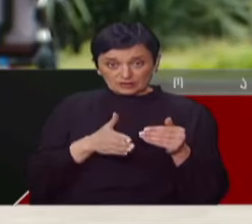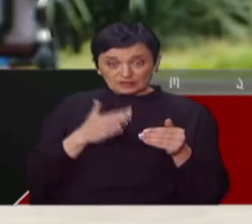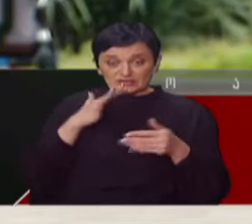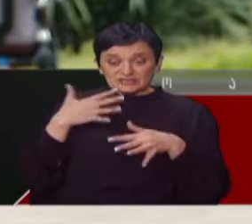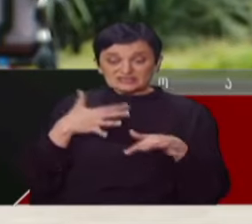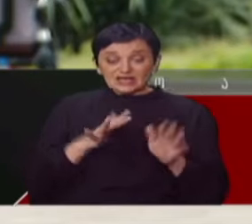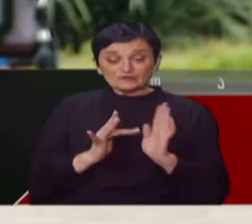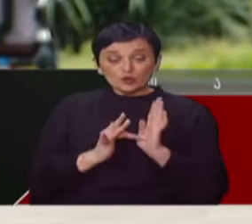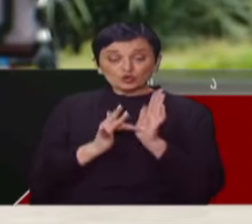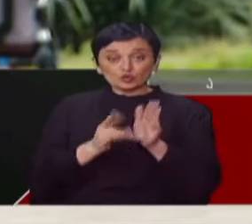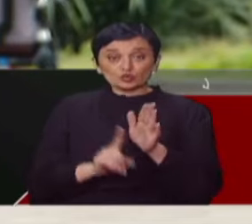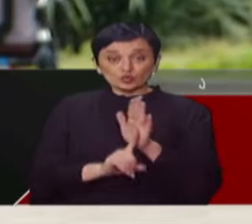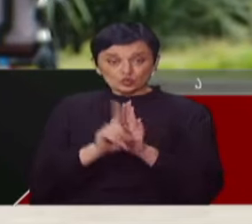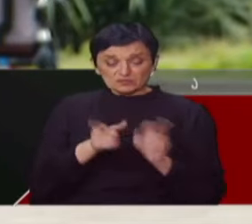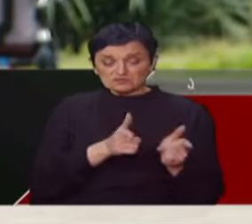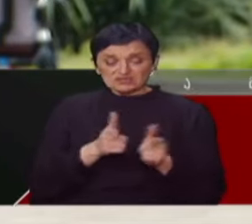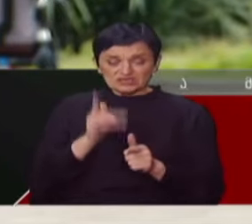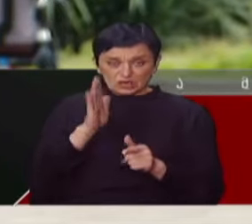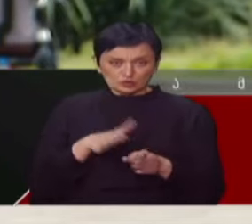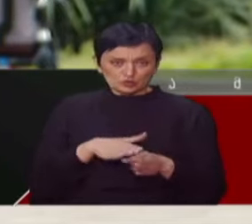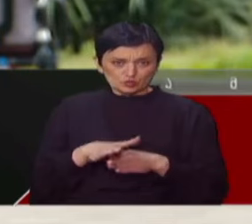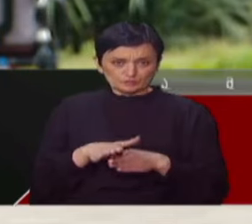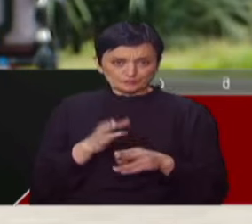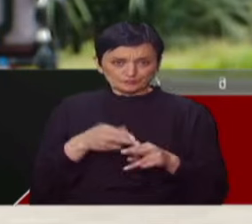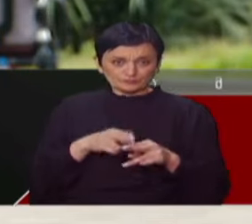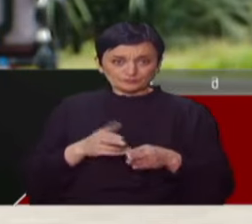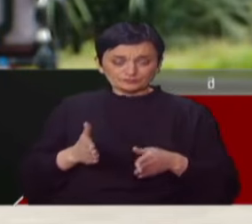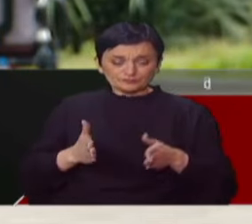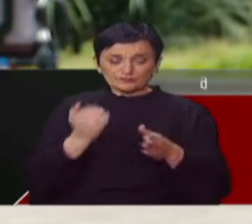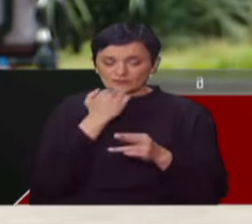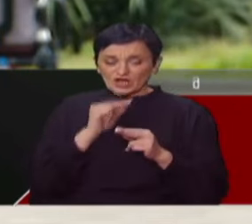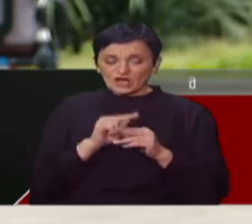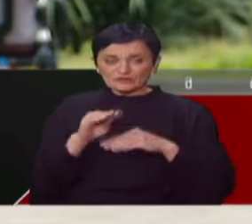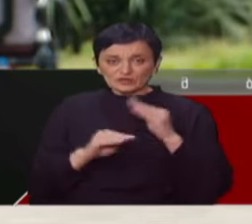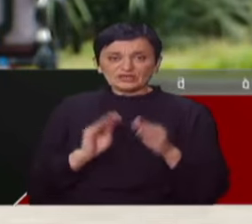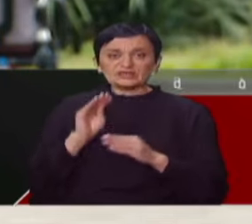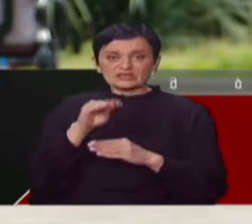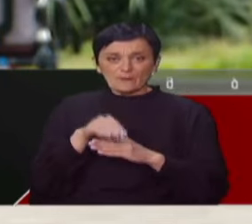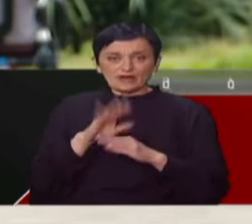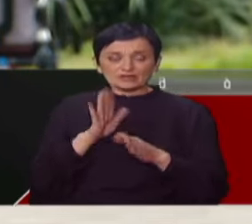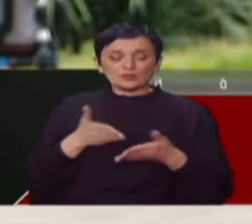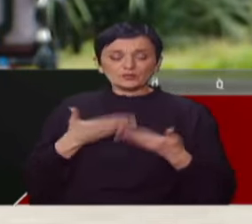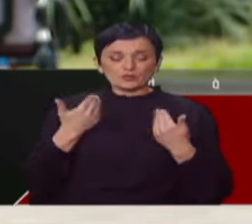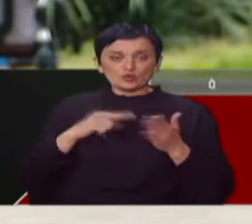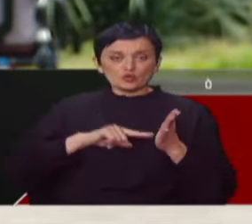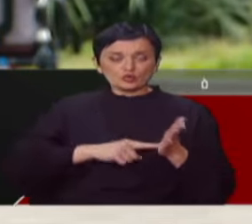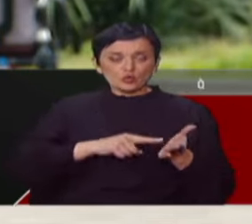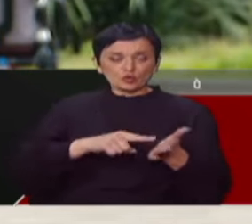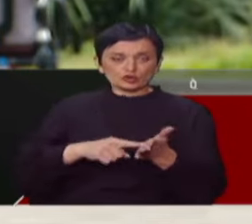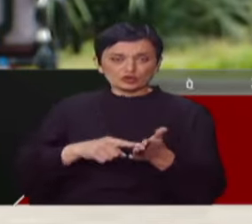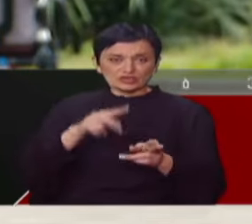საზღვაო ტურისტული სეზონზე მზადყოფნაში იქნება სულად. Ეს საგზაო ინფრასტრუქტურაც დამატებით, რა თქმა უნდა, განტვირთავს ამ ლოჯისტიკურ ტვირთებს